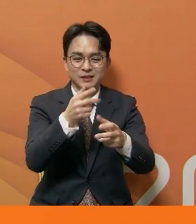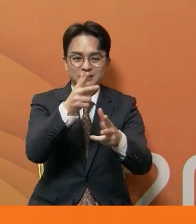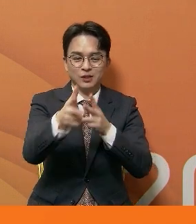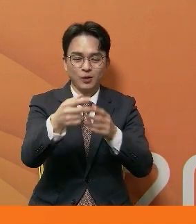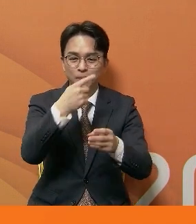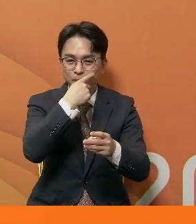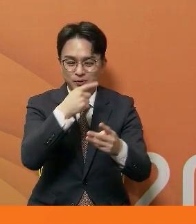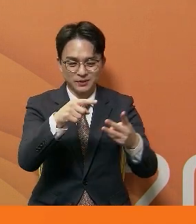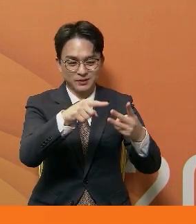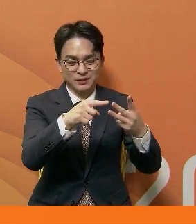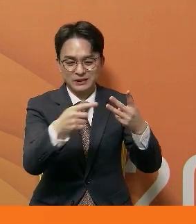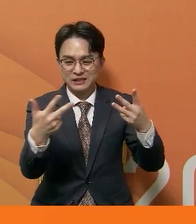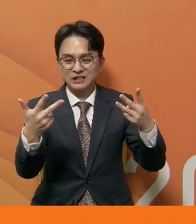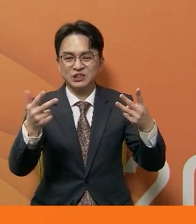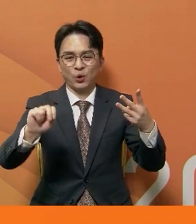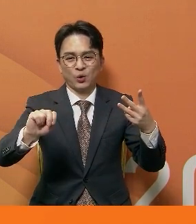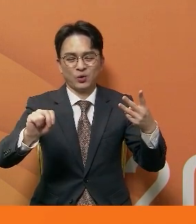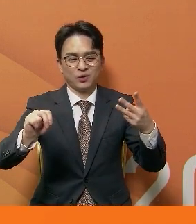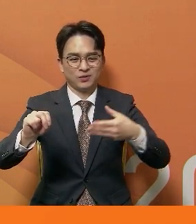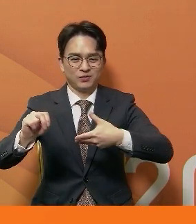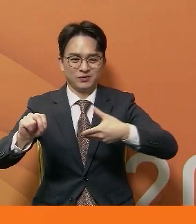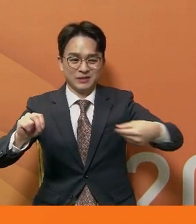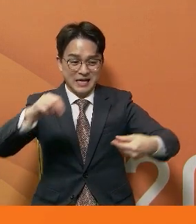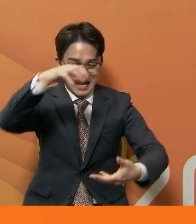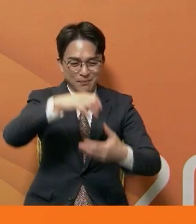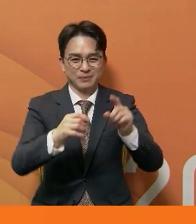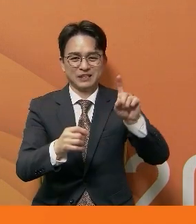있다라고 예를 해주시면 좋을 것 같습니다